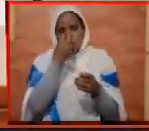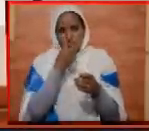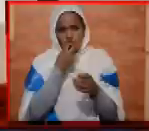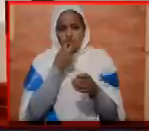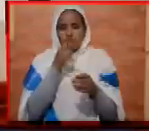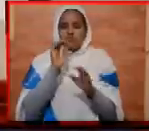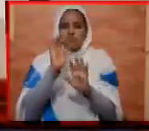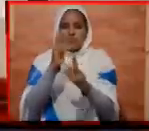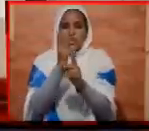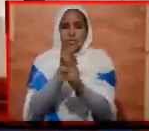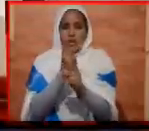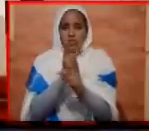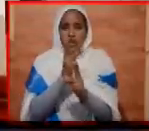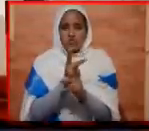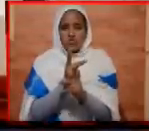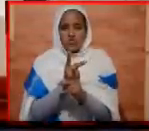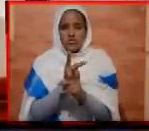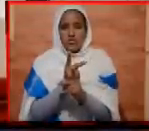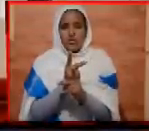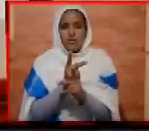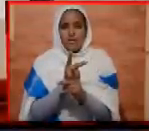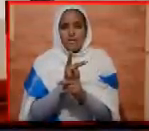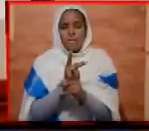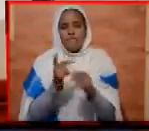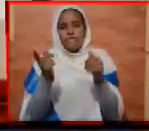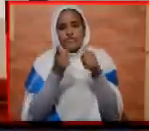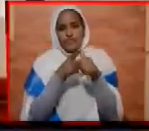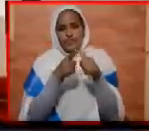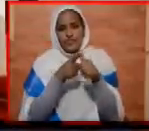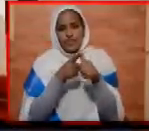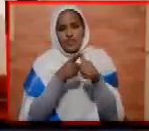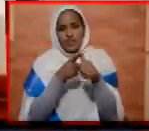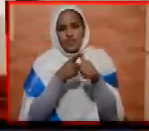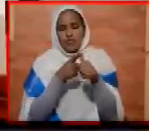ነገር? ወላጆች የሚጠበቅባቸው